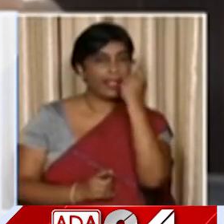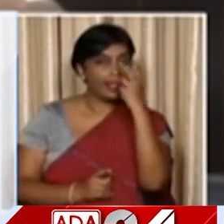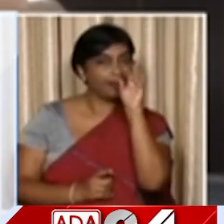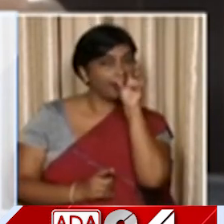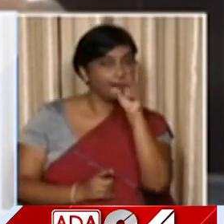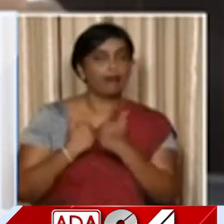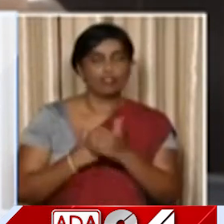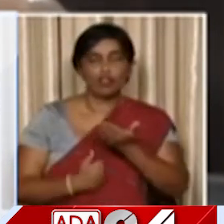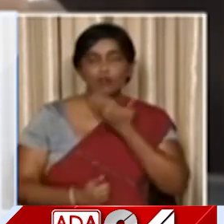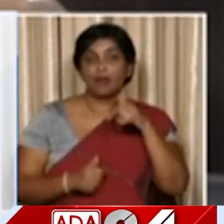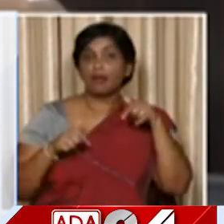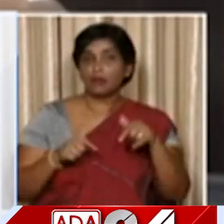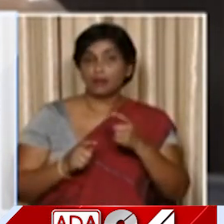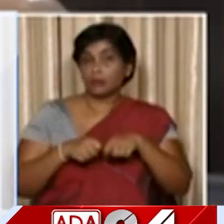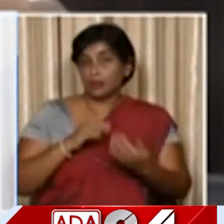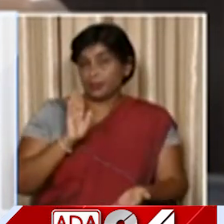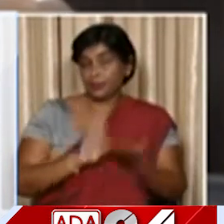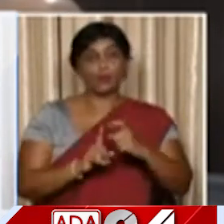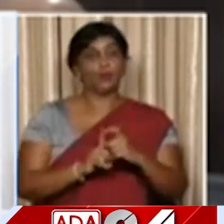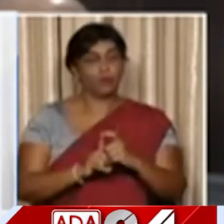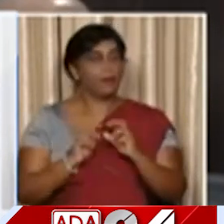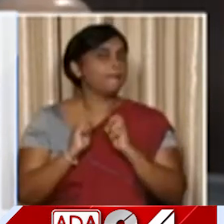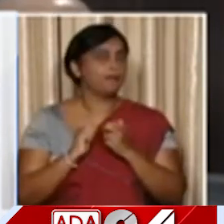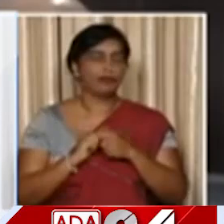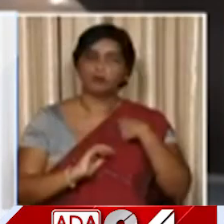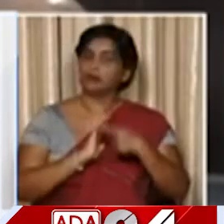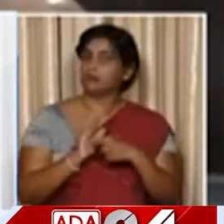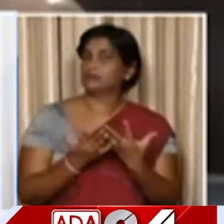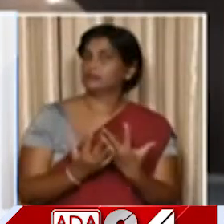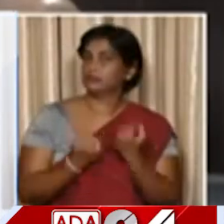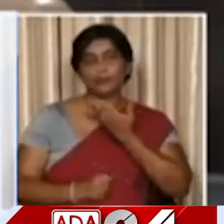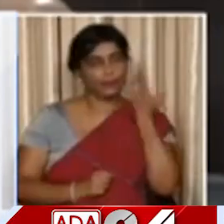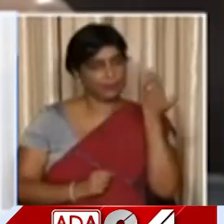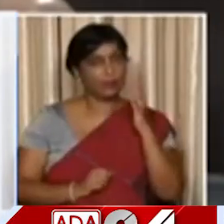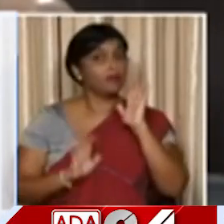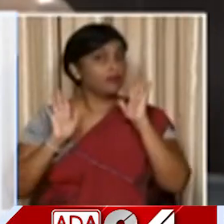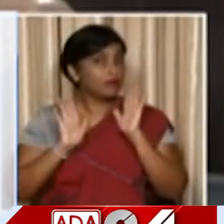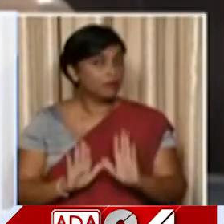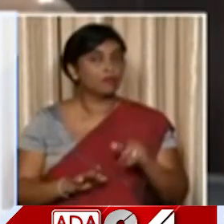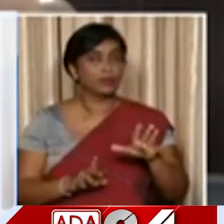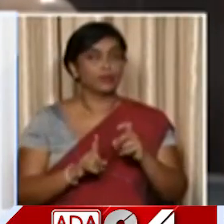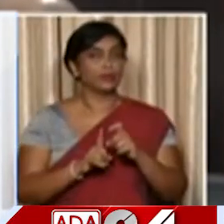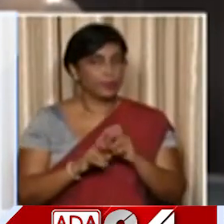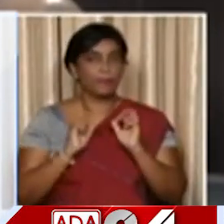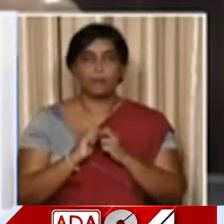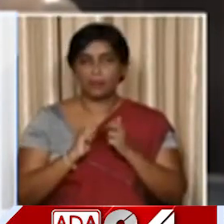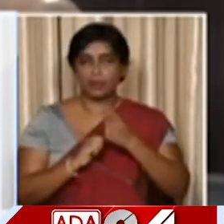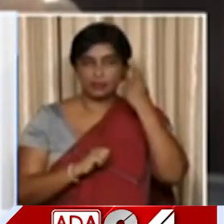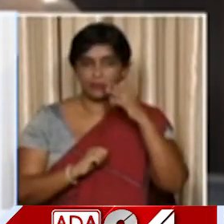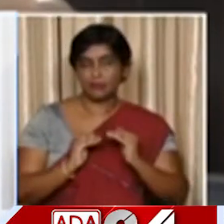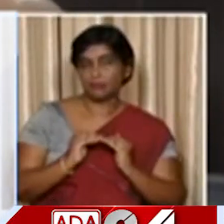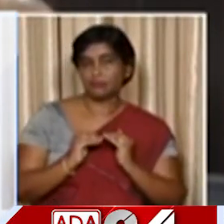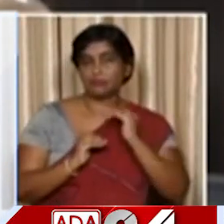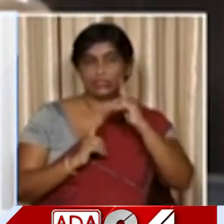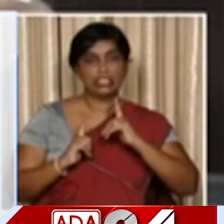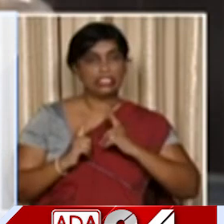අපිට හැකුණ නිසා අධි උද්ධමනකාරී විනාශයෙන් රට ගලවා ගැනීමට අපිට පුළුවන් වුණා. නමුත් මේ දරුණු අර්බුදයේ නිසා ඉහළ ගිය